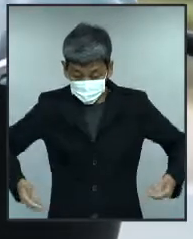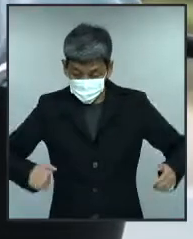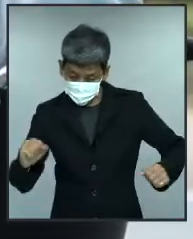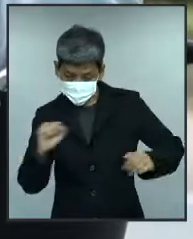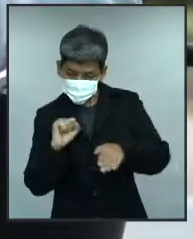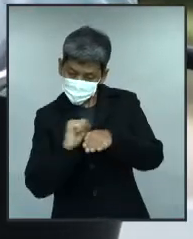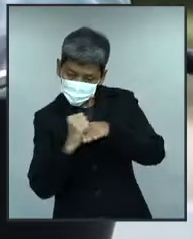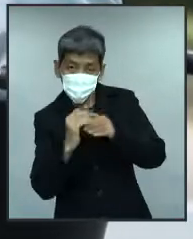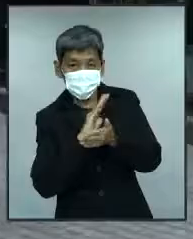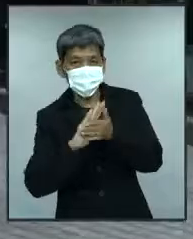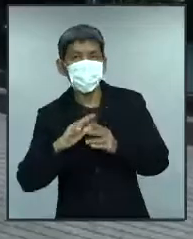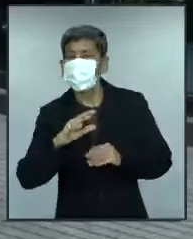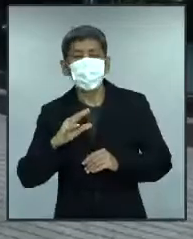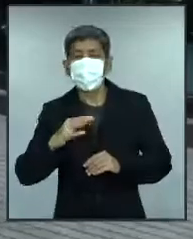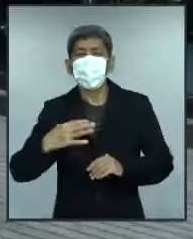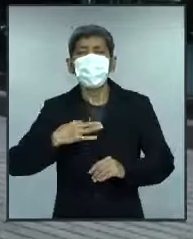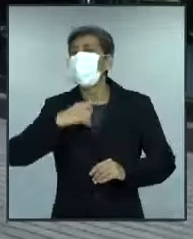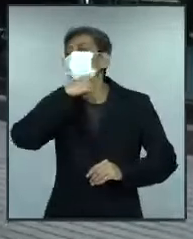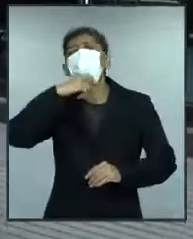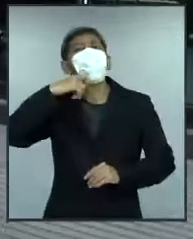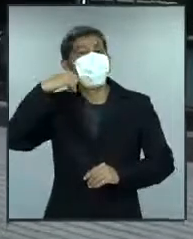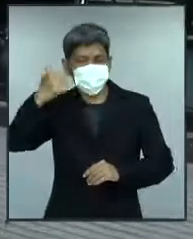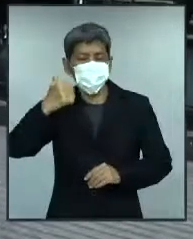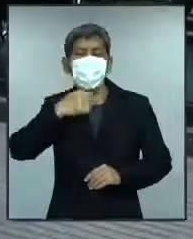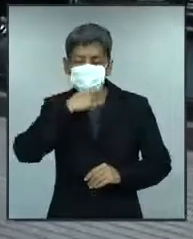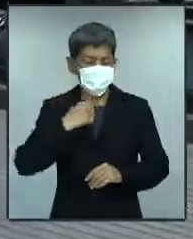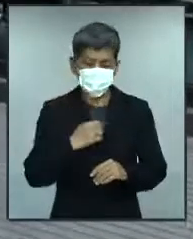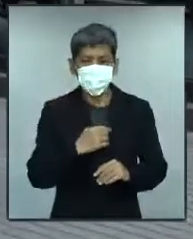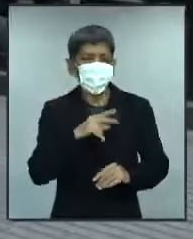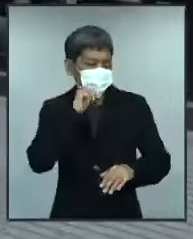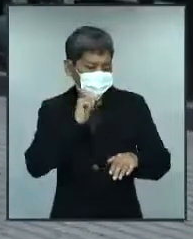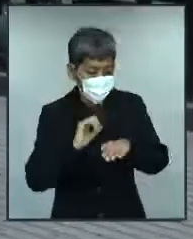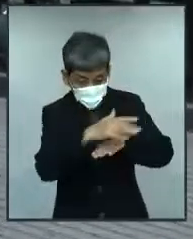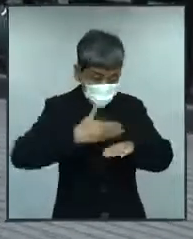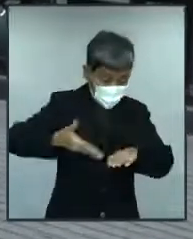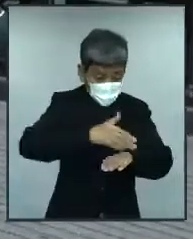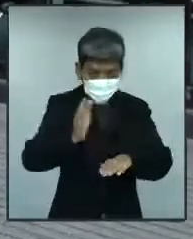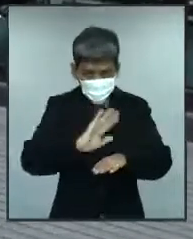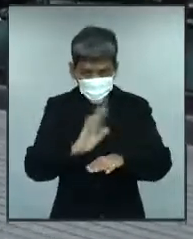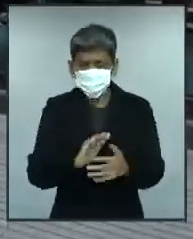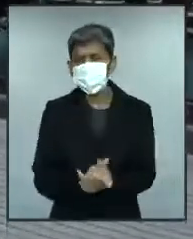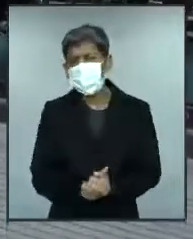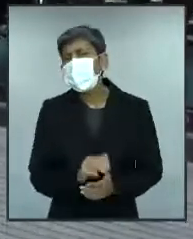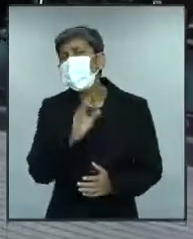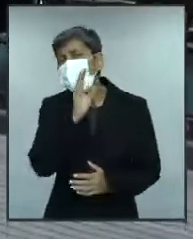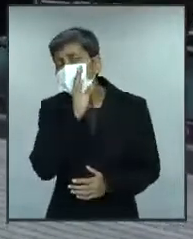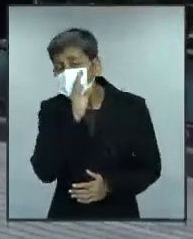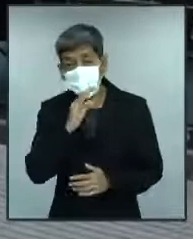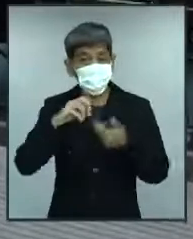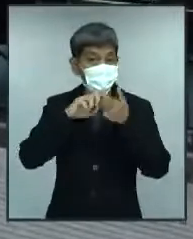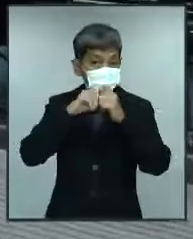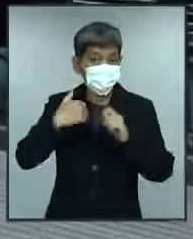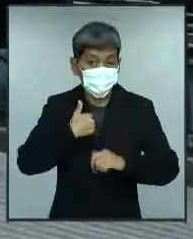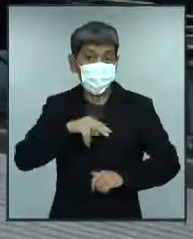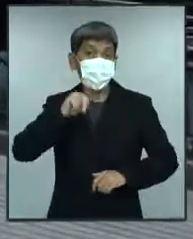ป็นผ้าทุกหมาดบากไอให้พอหมาดแล้วก็มาเช็ดทำความสะอาดถามว่าถ้ามันมีอุบั